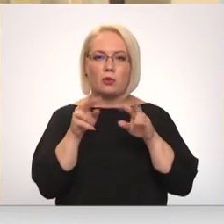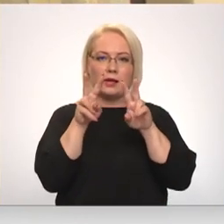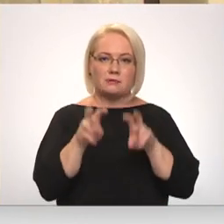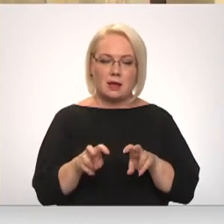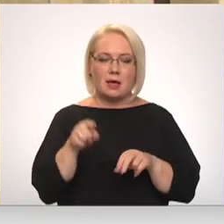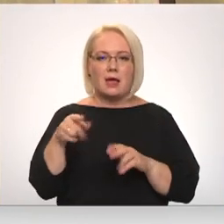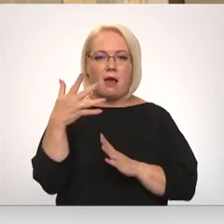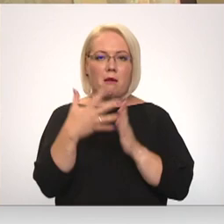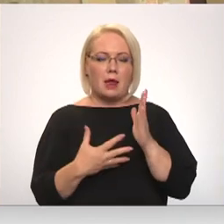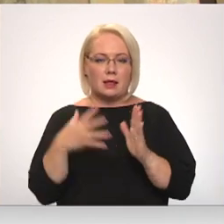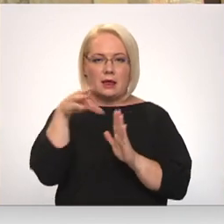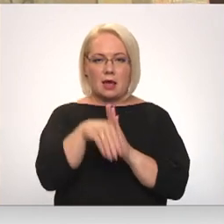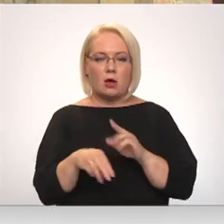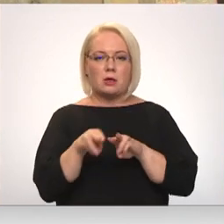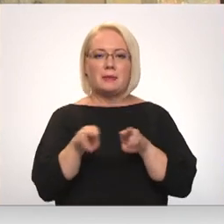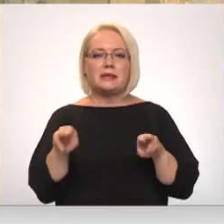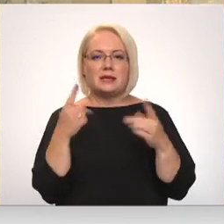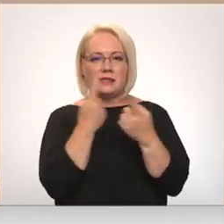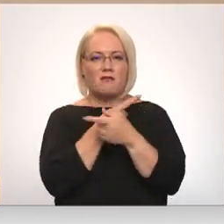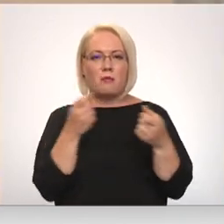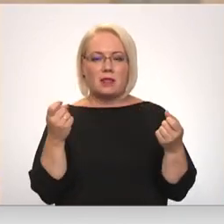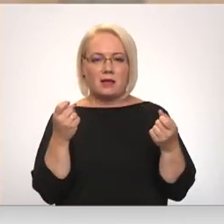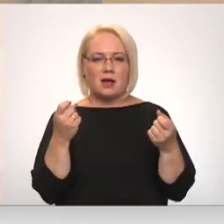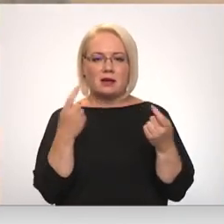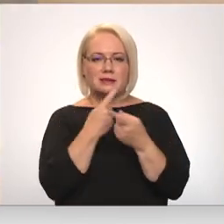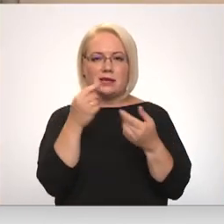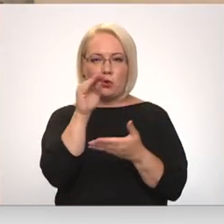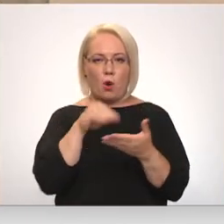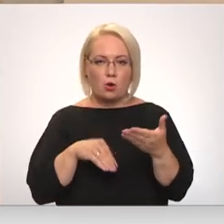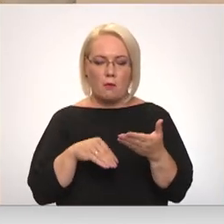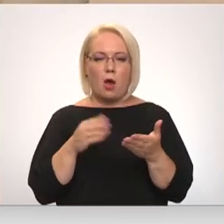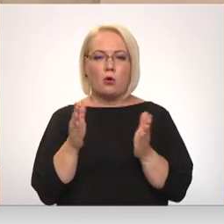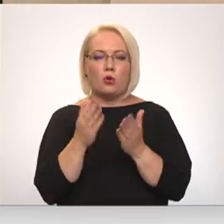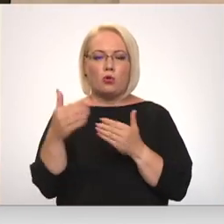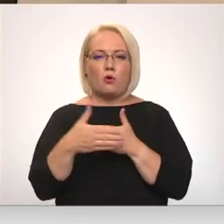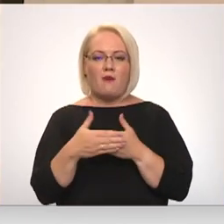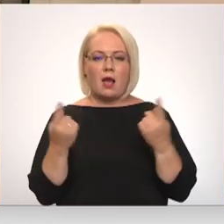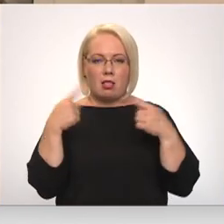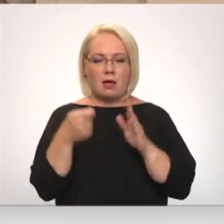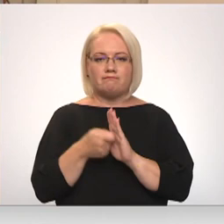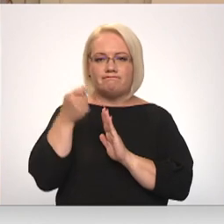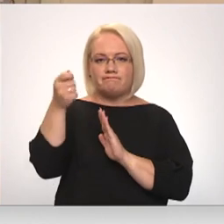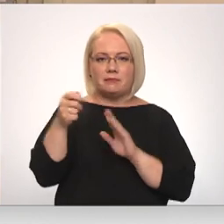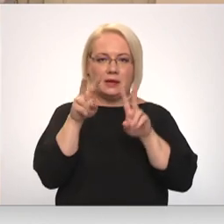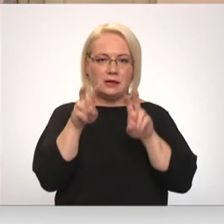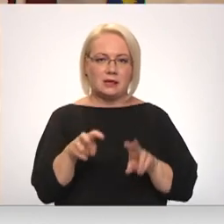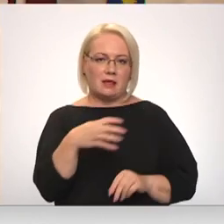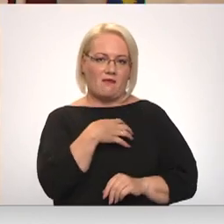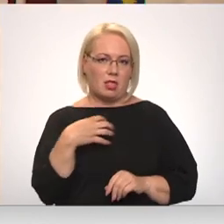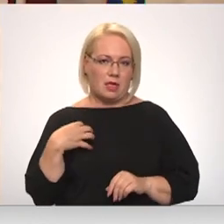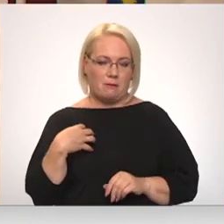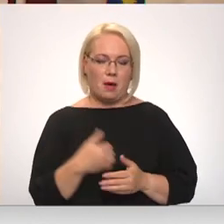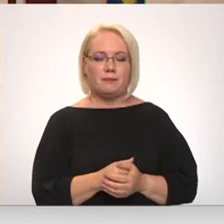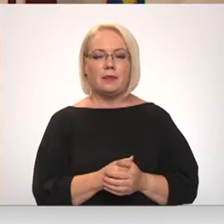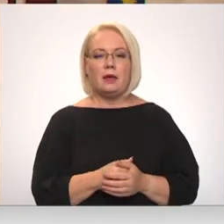Šie aprēķini ir iekļauta ministrijas informatīvajā ziņojumā, kas tuvākajā laikā tiks iesniegts izskatīšanai valdībā. Mēs esam